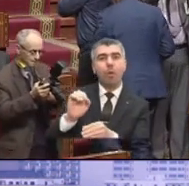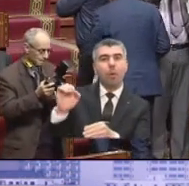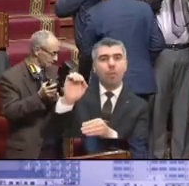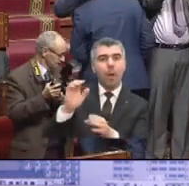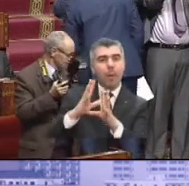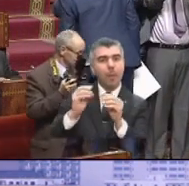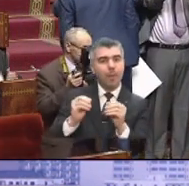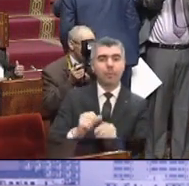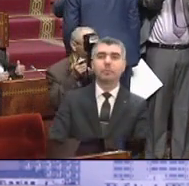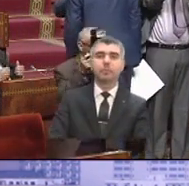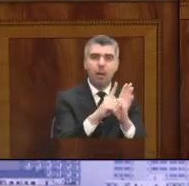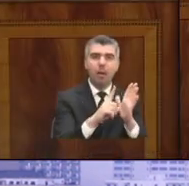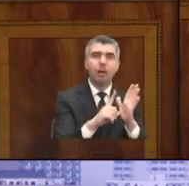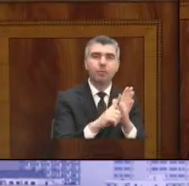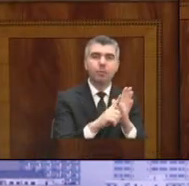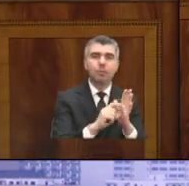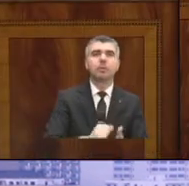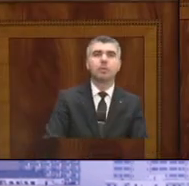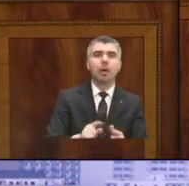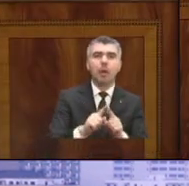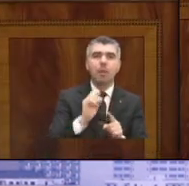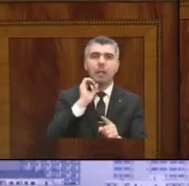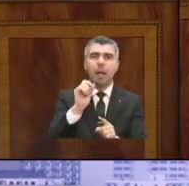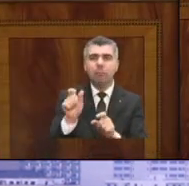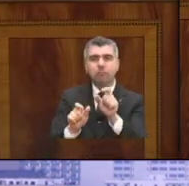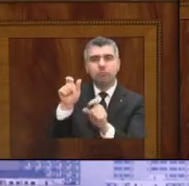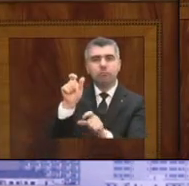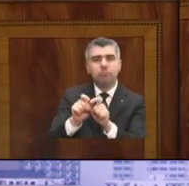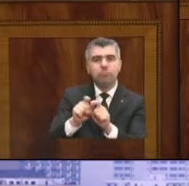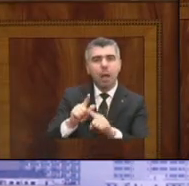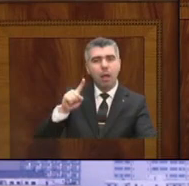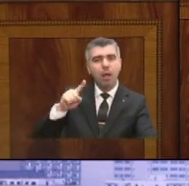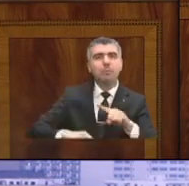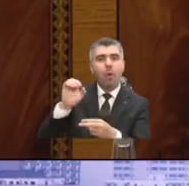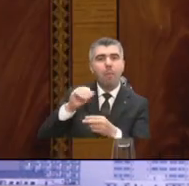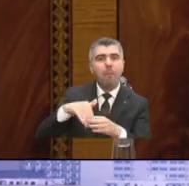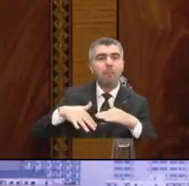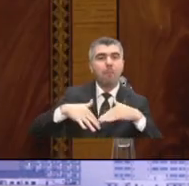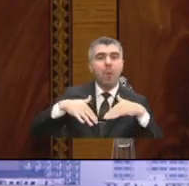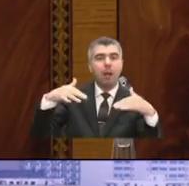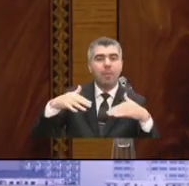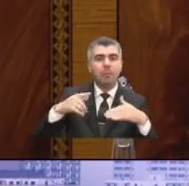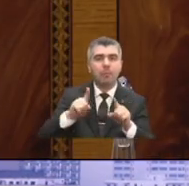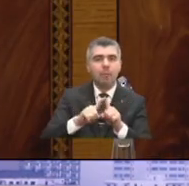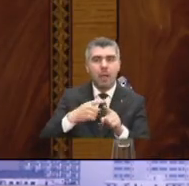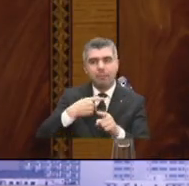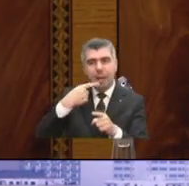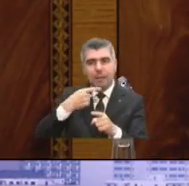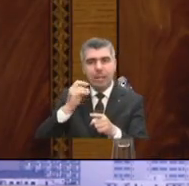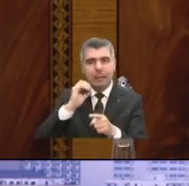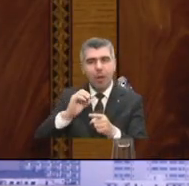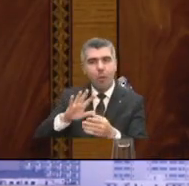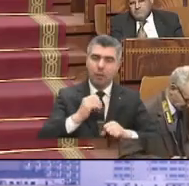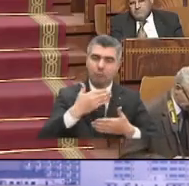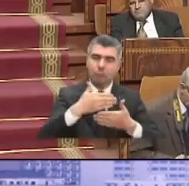راسها المغرب يتموقع في مرتبه 38 او حصل لها 38 نقطه من